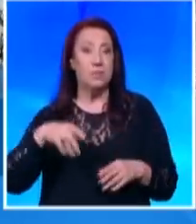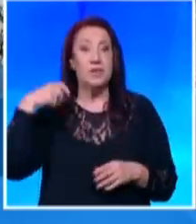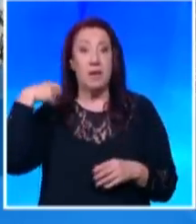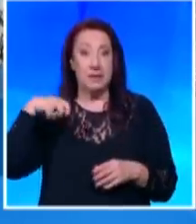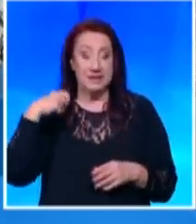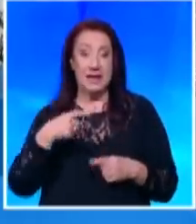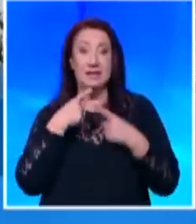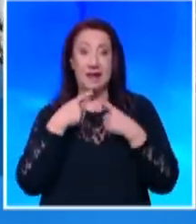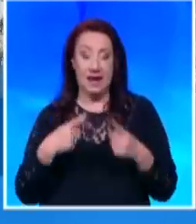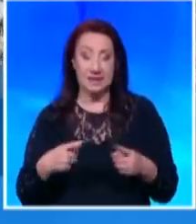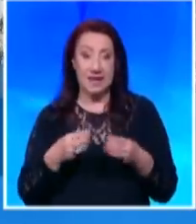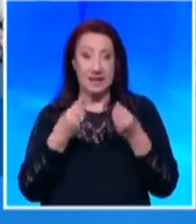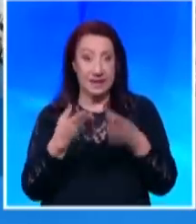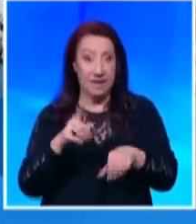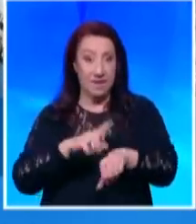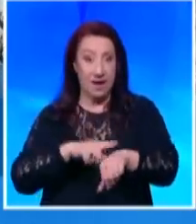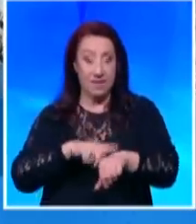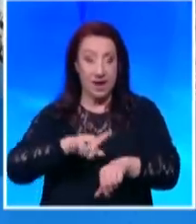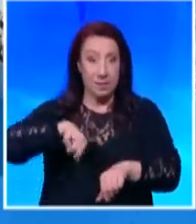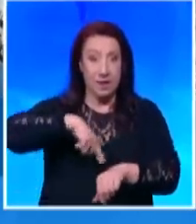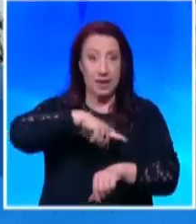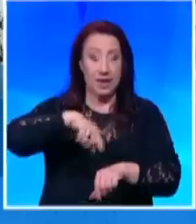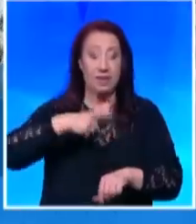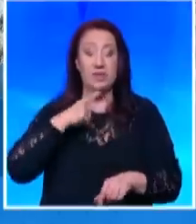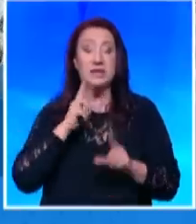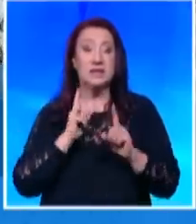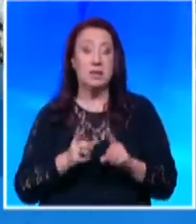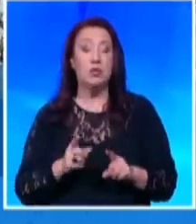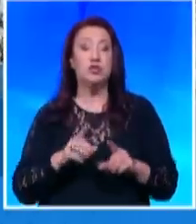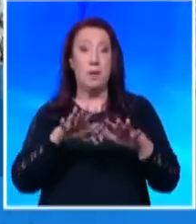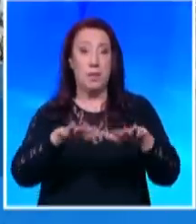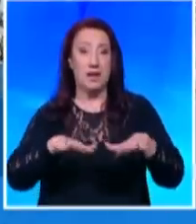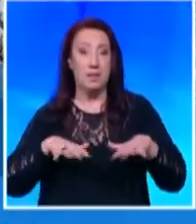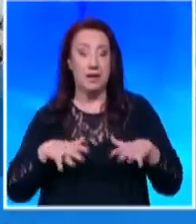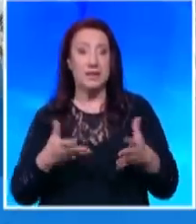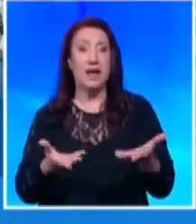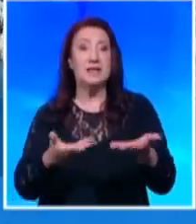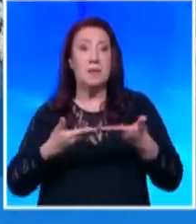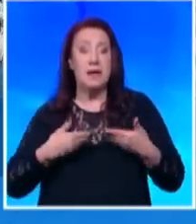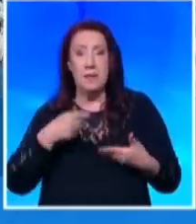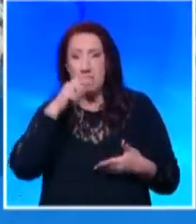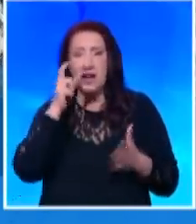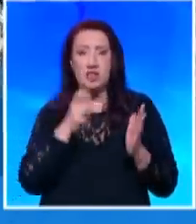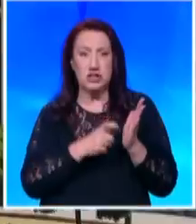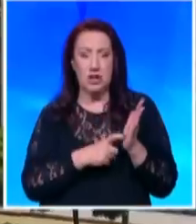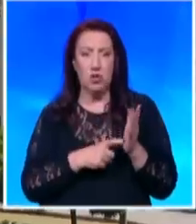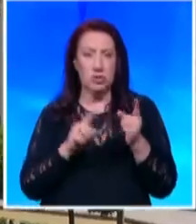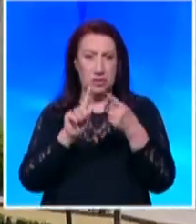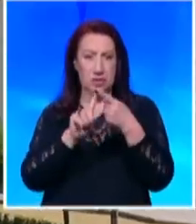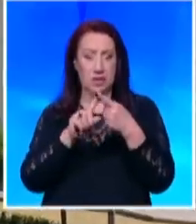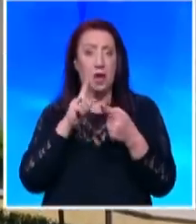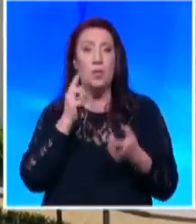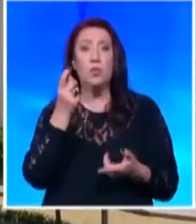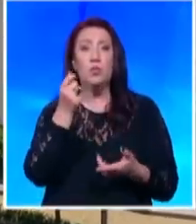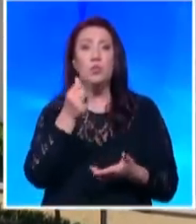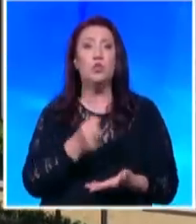време на партиите най-вече, за да може парламента да приеме важните закони, като този за бюджета. След